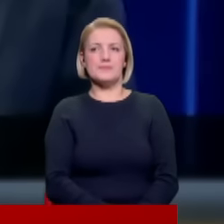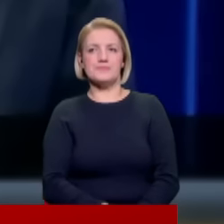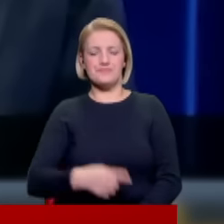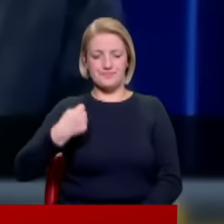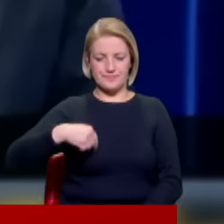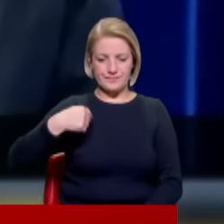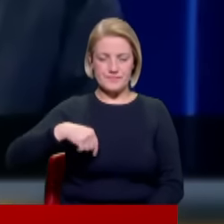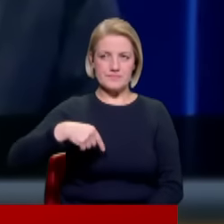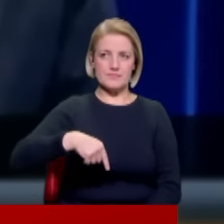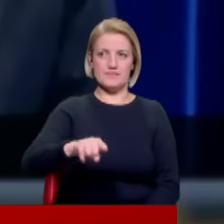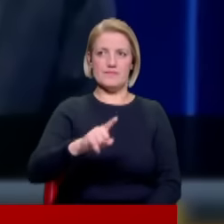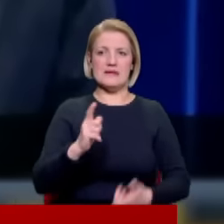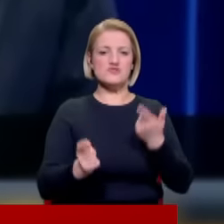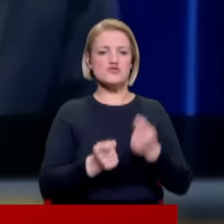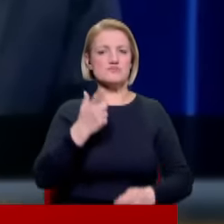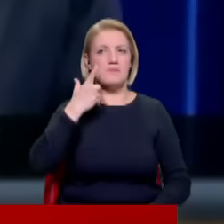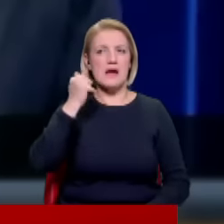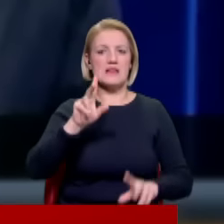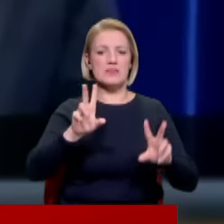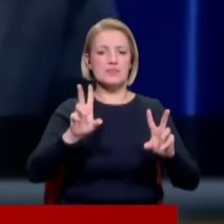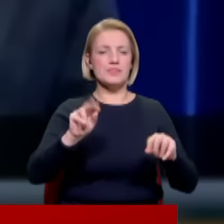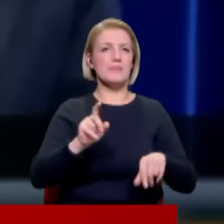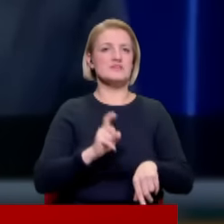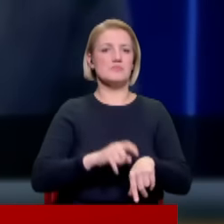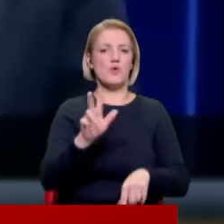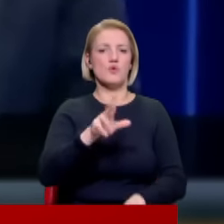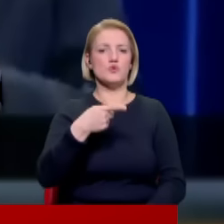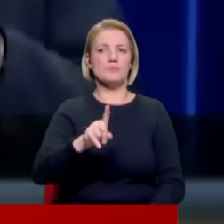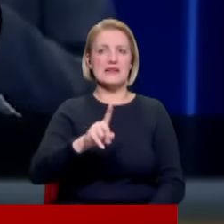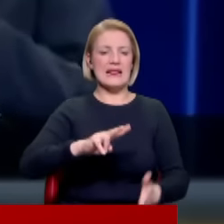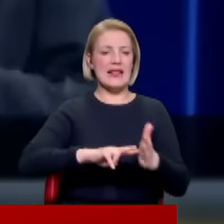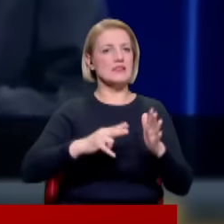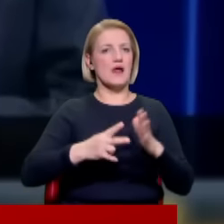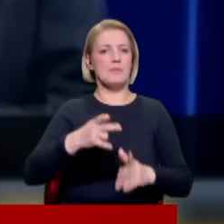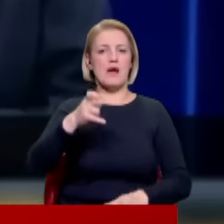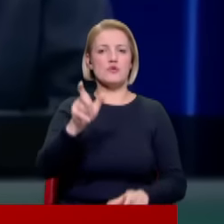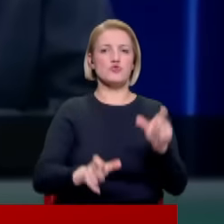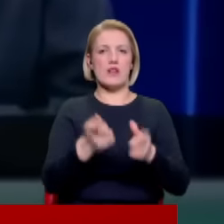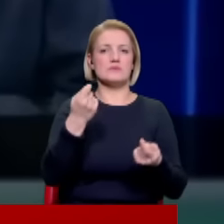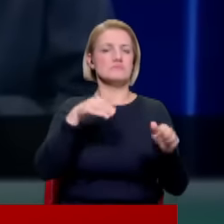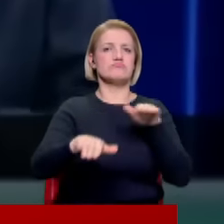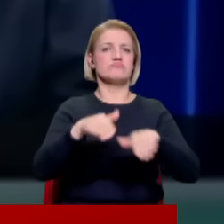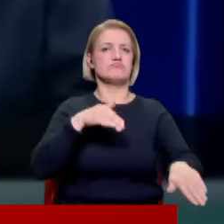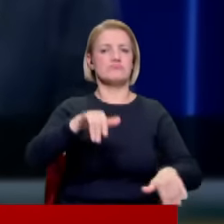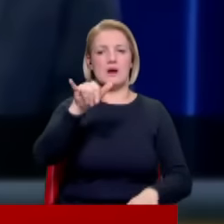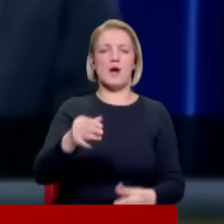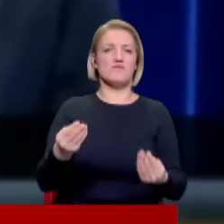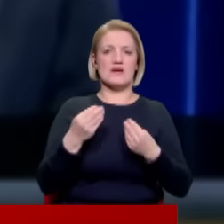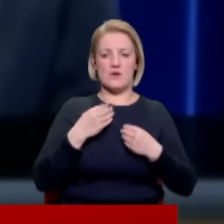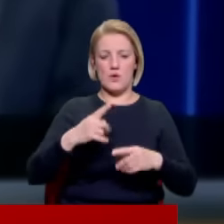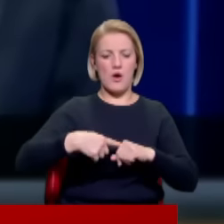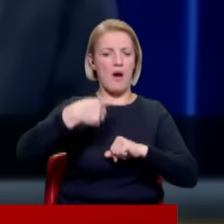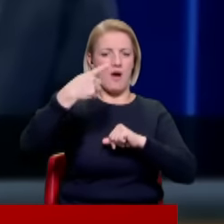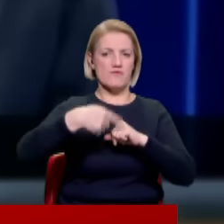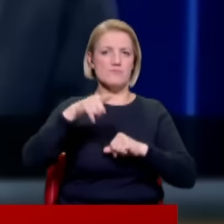Pazartesi itibariyle Çalışma Bakanlığı tam zamanlı 30 bin ilave personel istihdam hakkı bize sunacaklar. Önümüzdeki